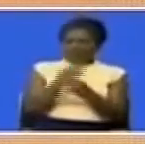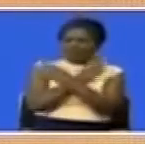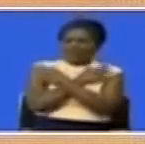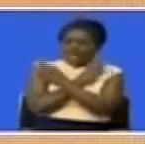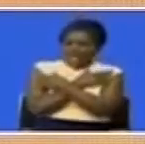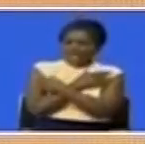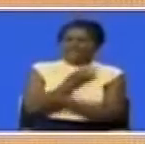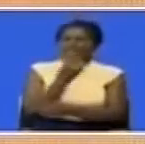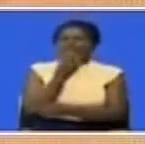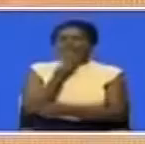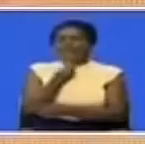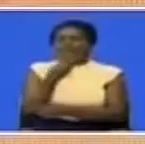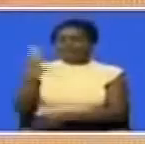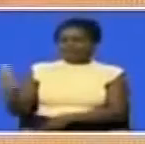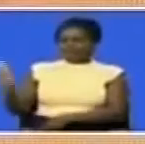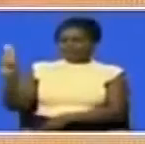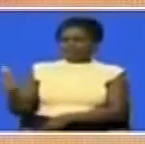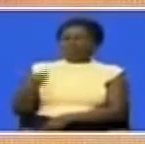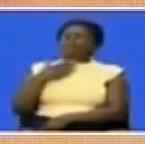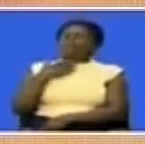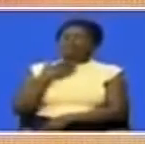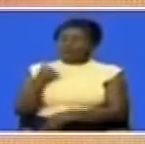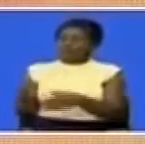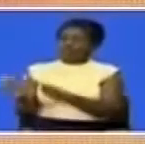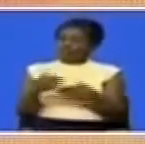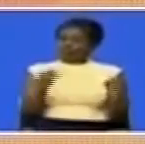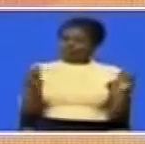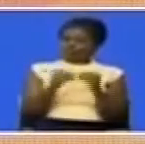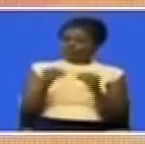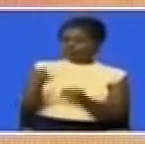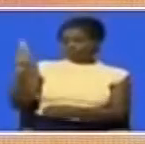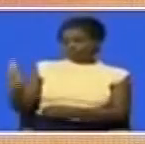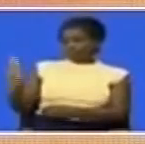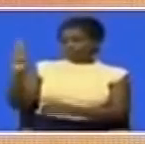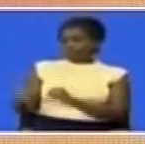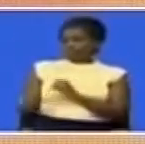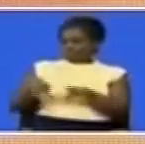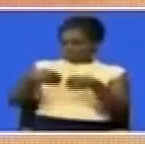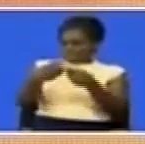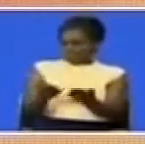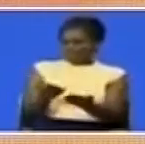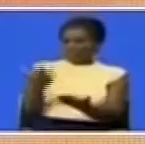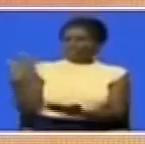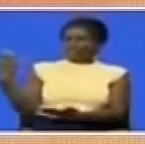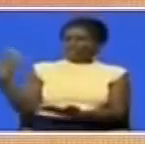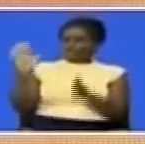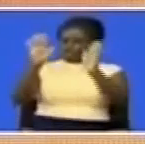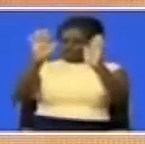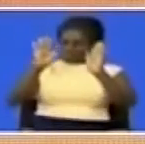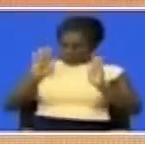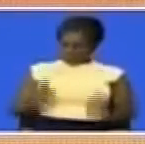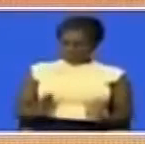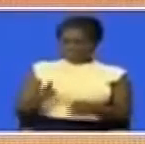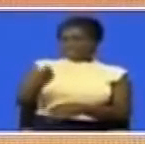Jomo Kenyatta wamejitokeza kuomba kupewa nafasi ya kukutana na Rais Uhuru Kenyatta ili kumkabidhi stakabadhi muhimu na